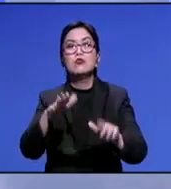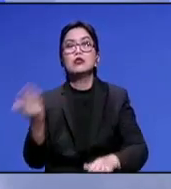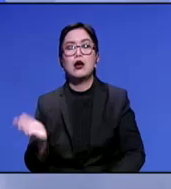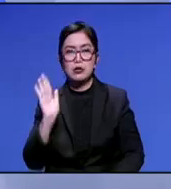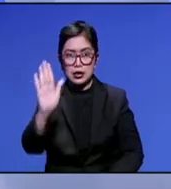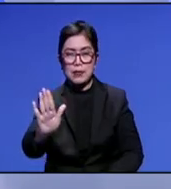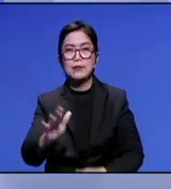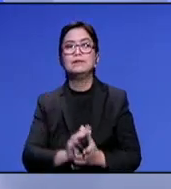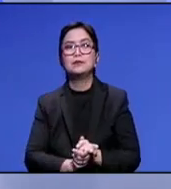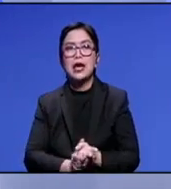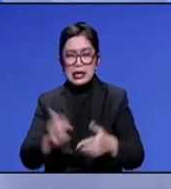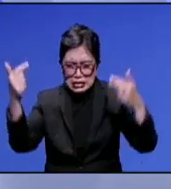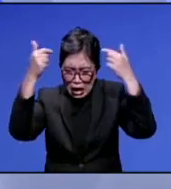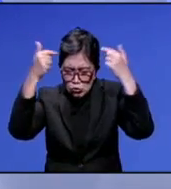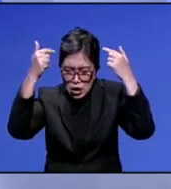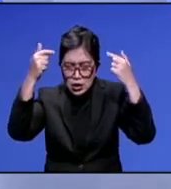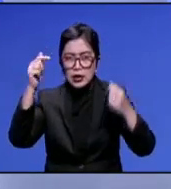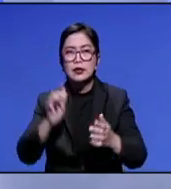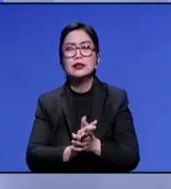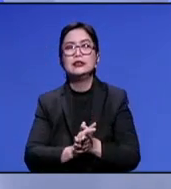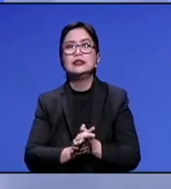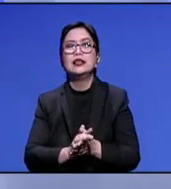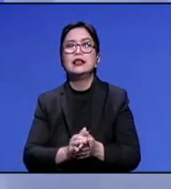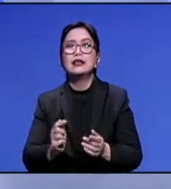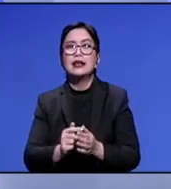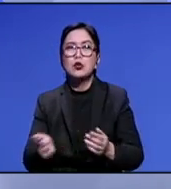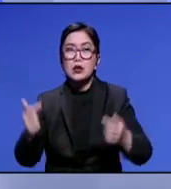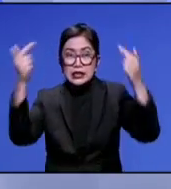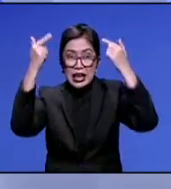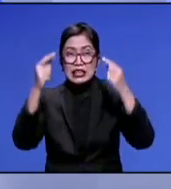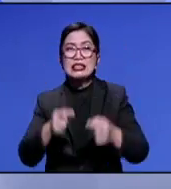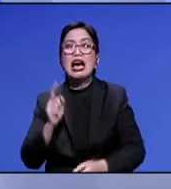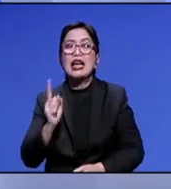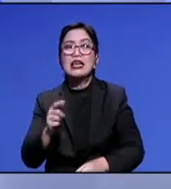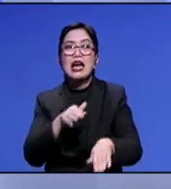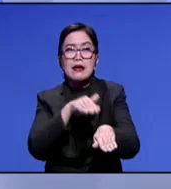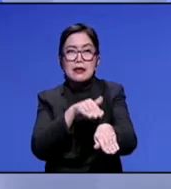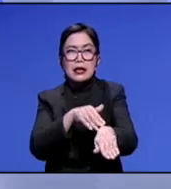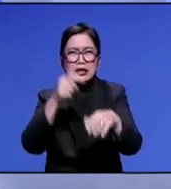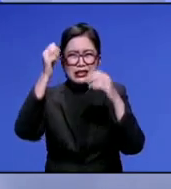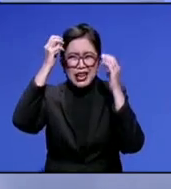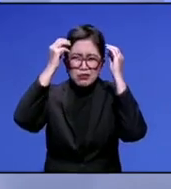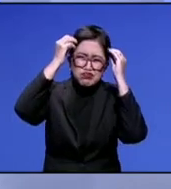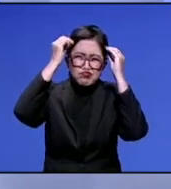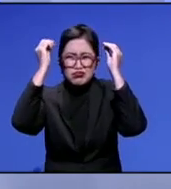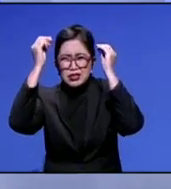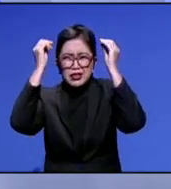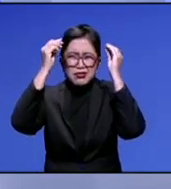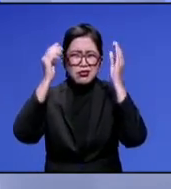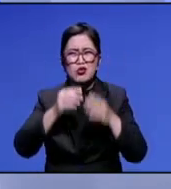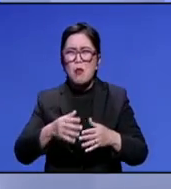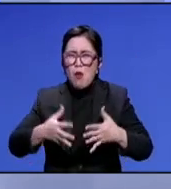nah gangguan jiwa ini dinamakan traffic stress syndrome dengan gejala sakit kepala kemudian hilang fokus